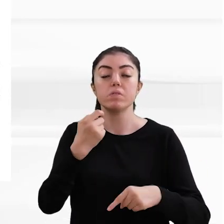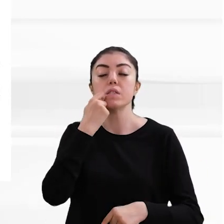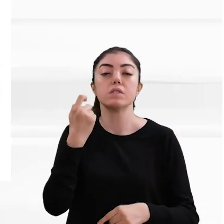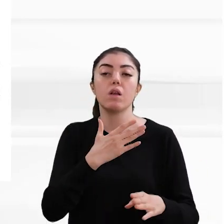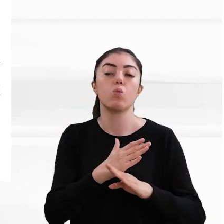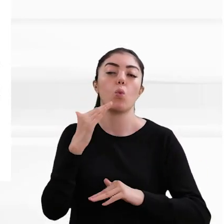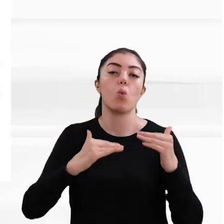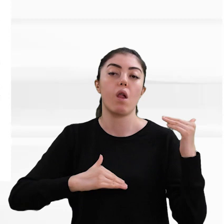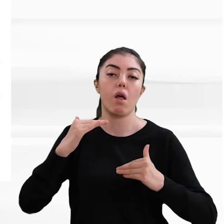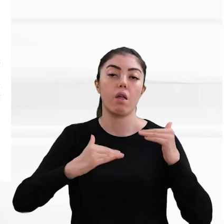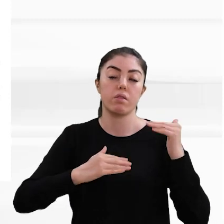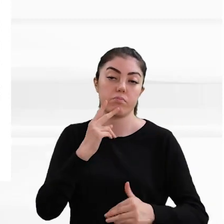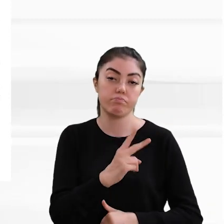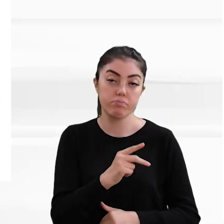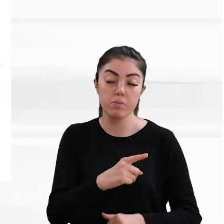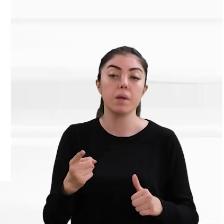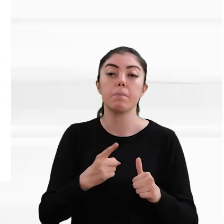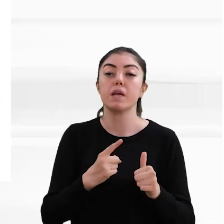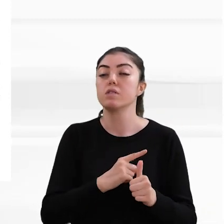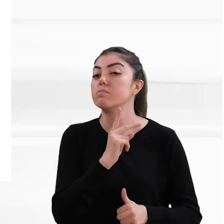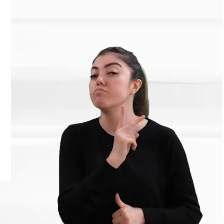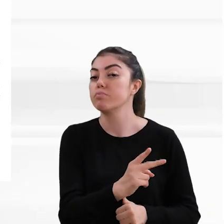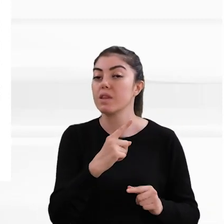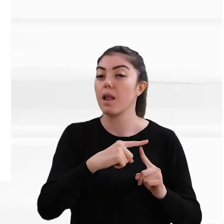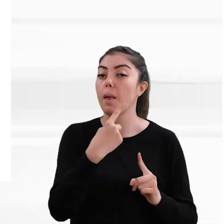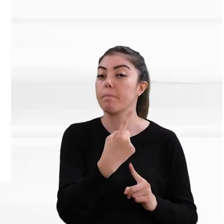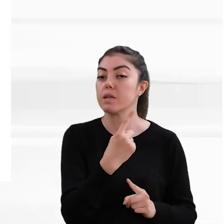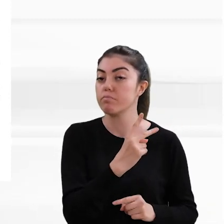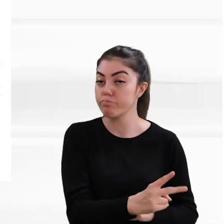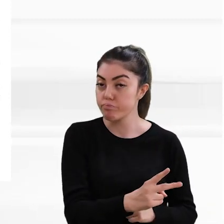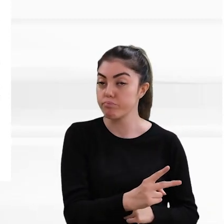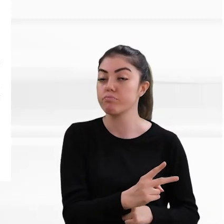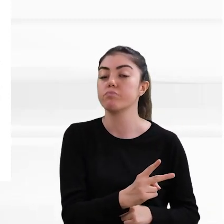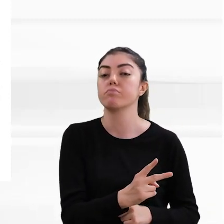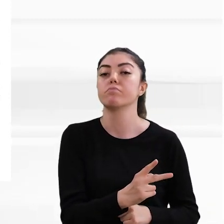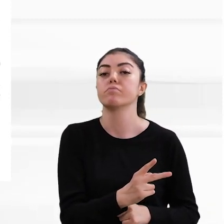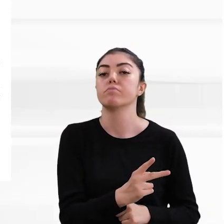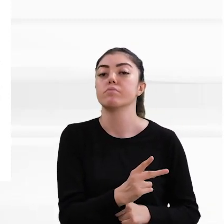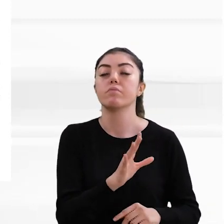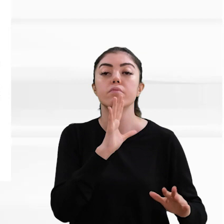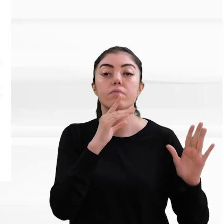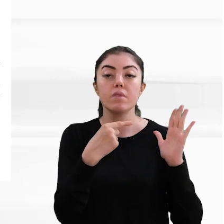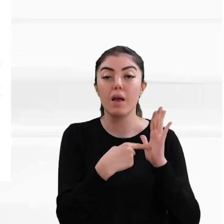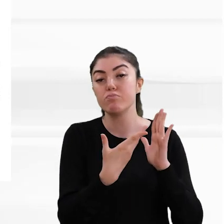ile sarım sayısı doğru orantılıdır. Yani birinci transformatörümüzde